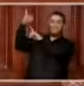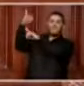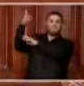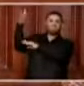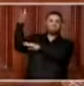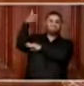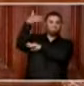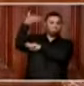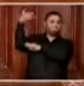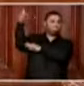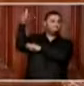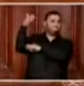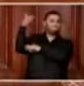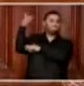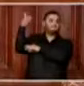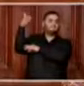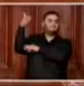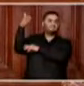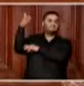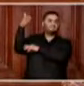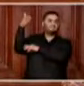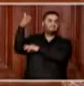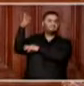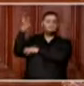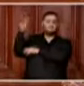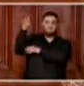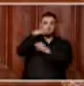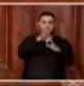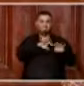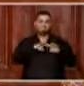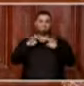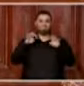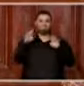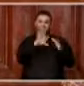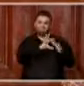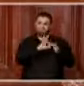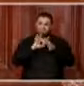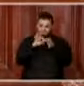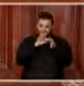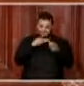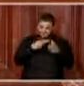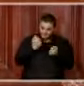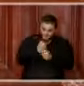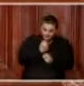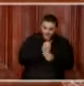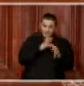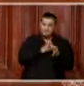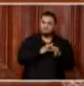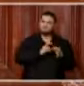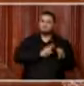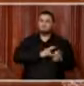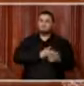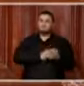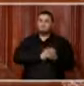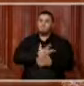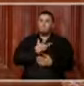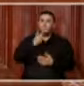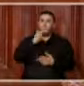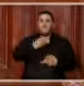ولنجلس معا في مقعد صدق في هذه الحياة الدنيا،